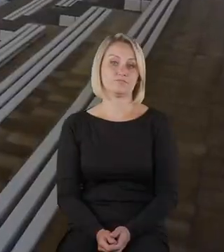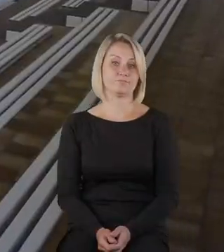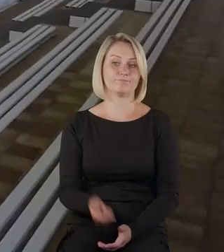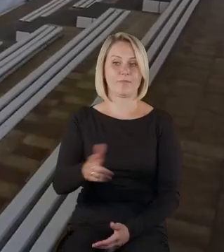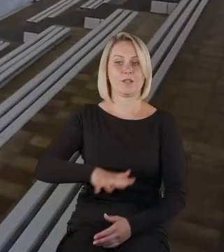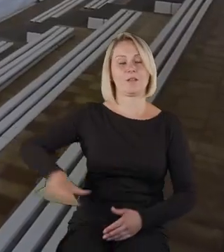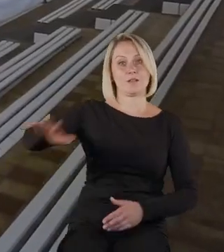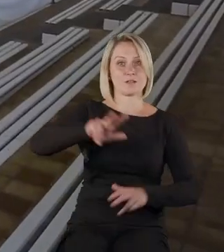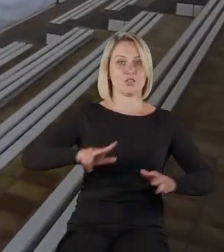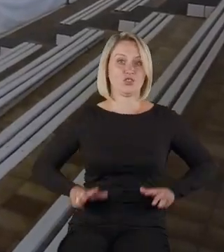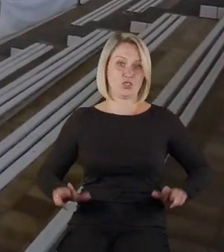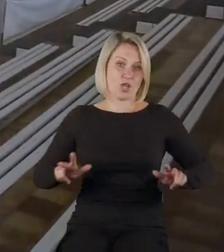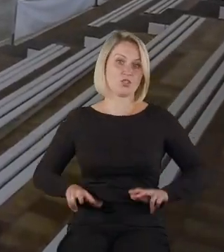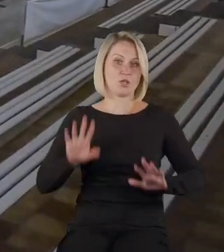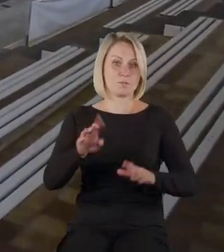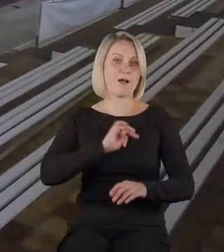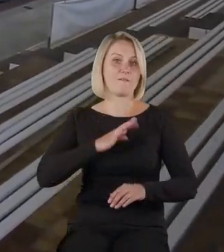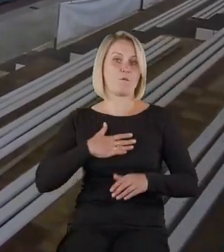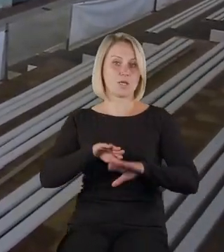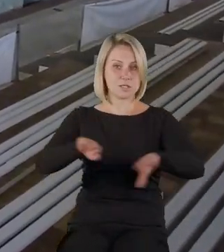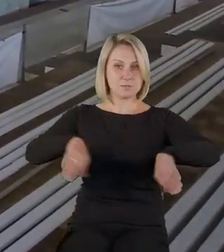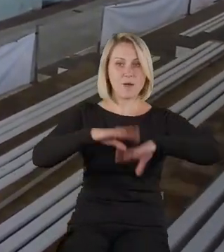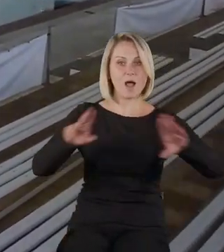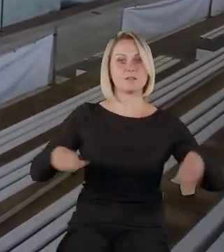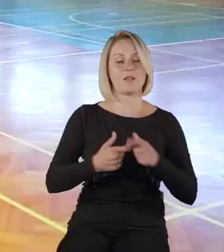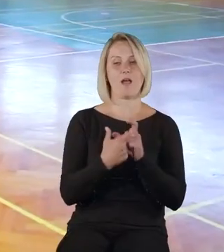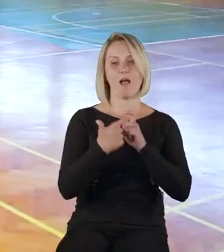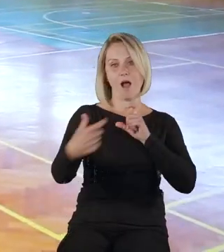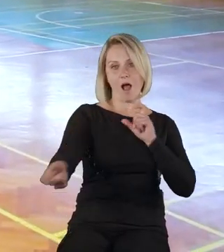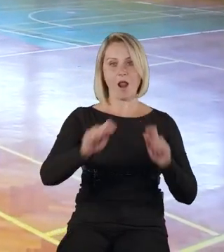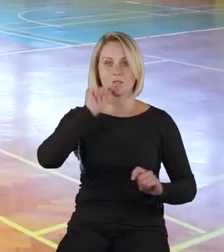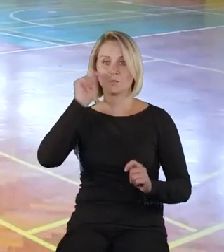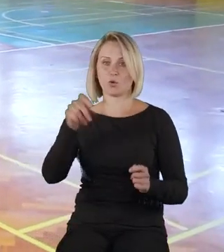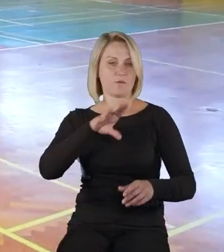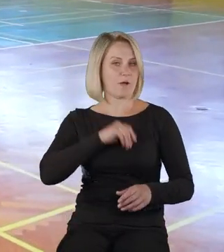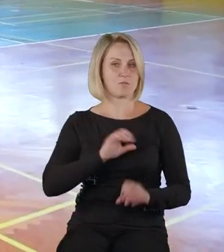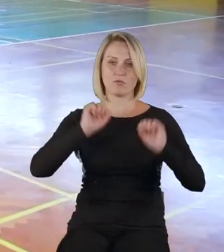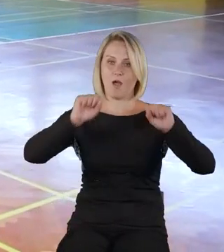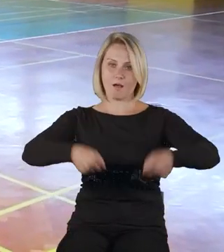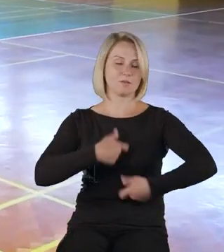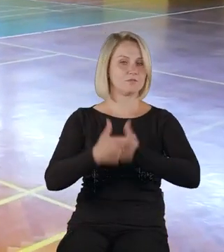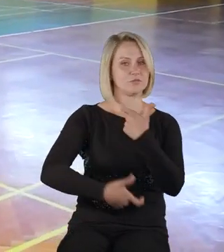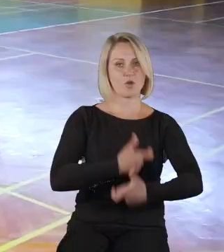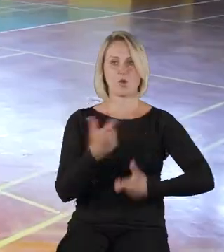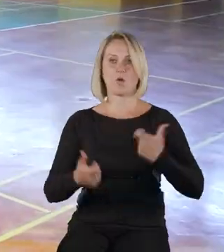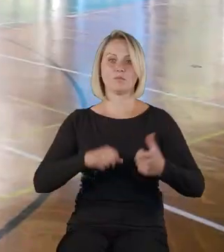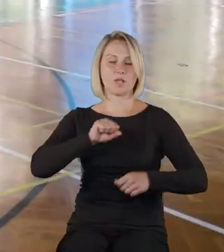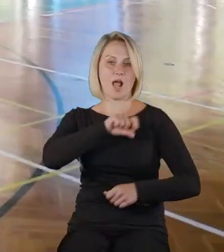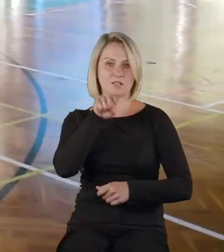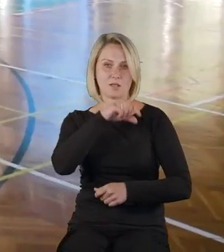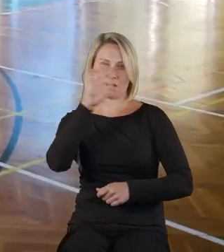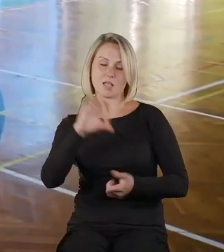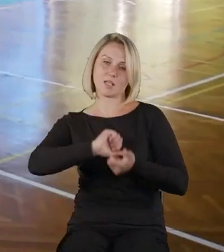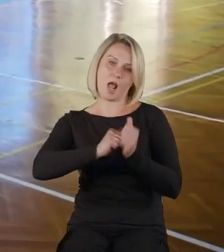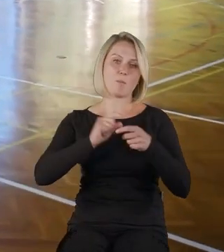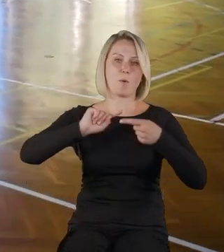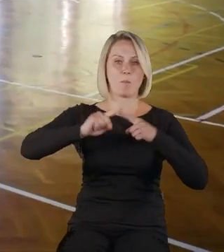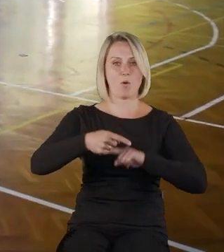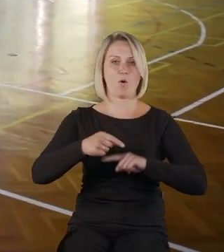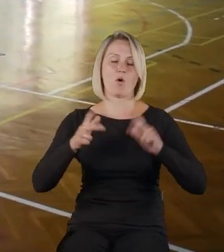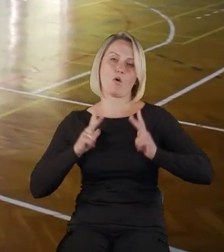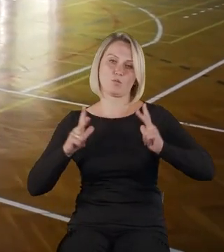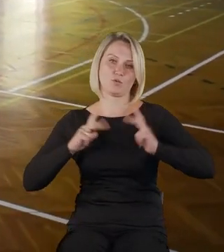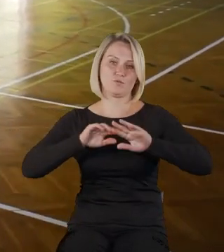Kampus w Cieszynie posiada swój basen oraz halę sportową. Możesz brać aktywny udział w sekcjach AZS albo po prostu po